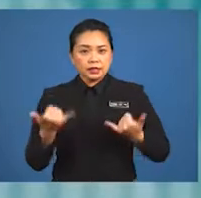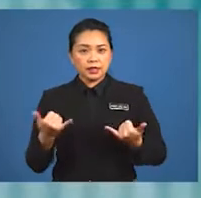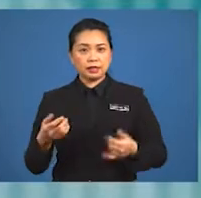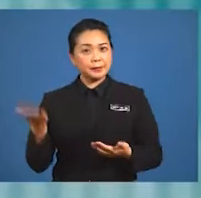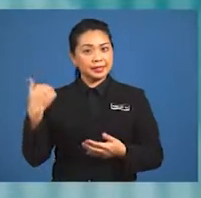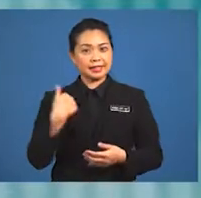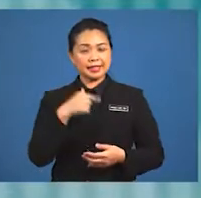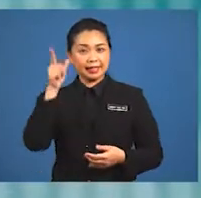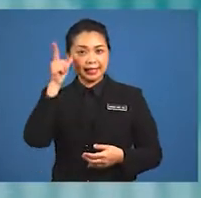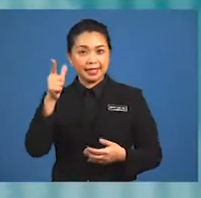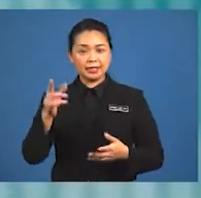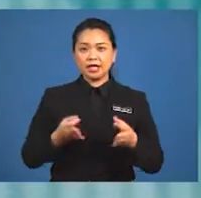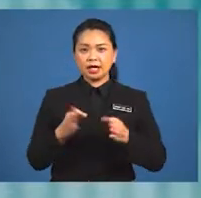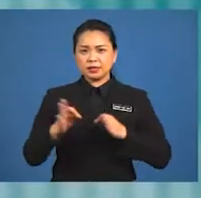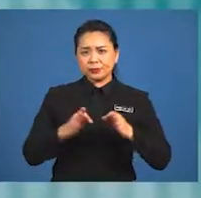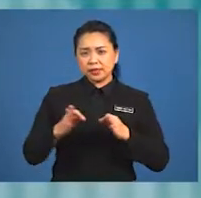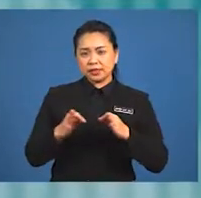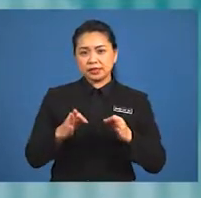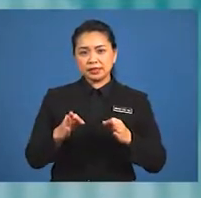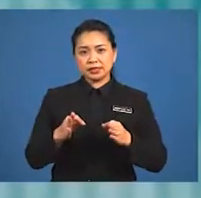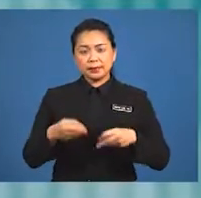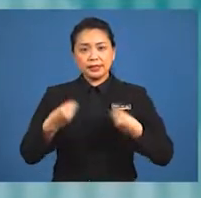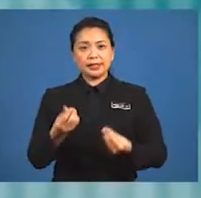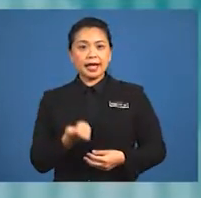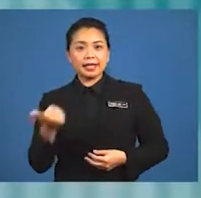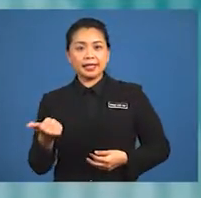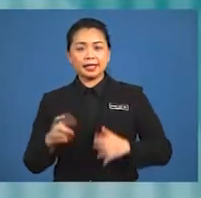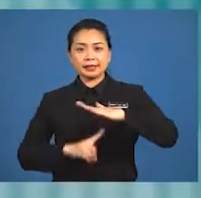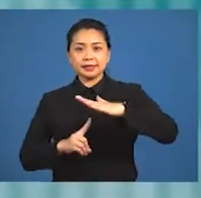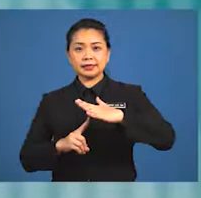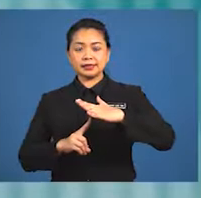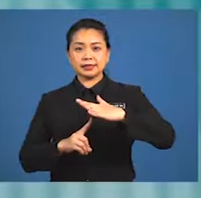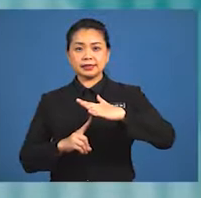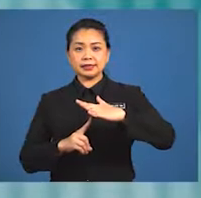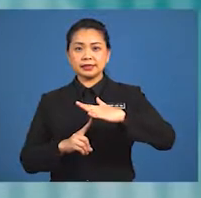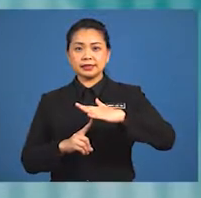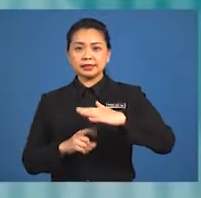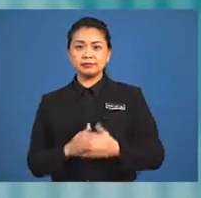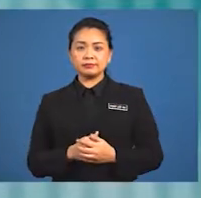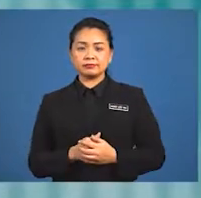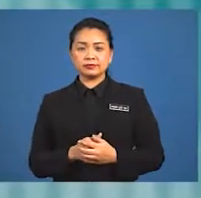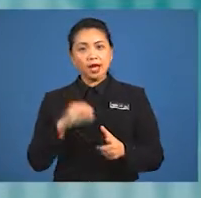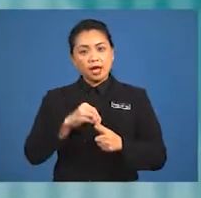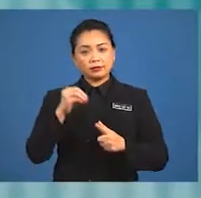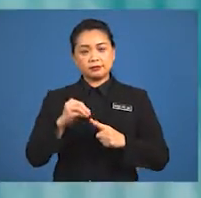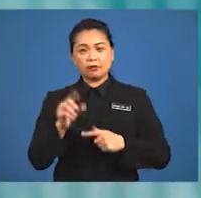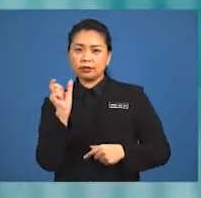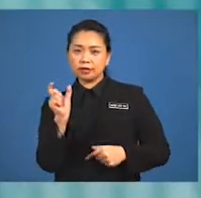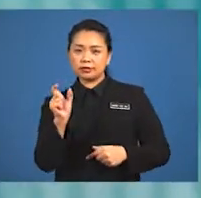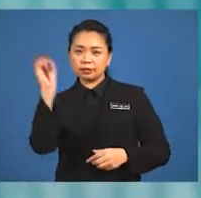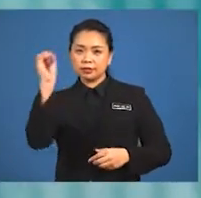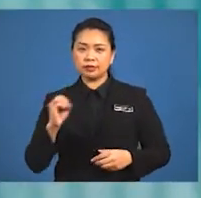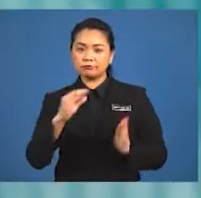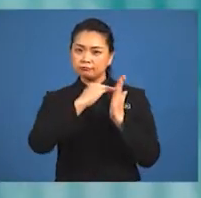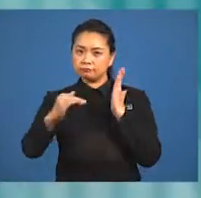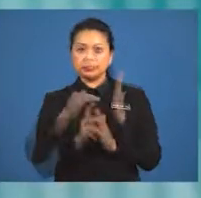Sekarang mari kita lihat pula penjelasan bagi alat dasar kewangan kadar bank atau kadar diskaun.